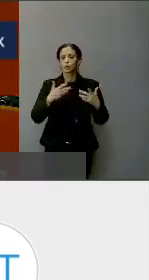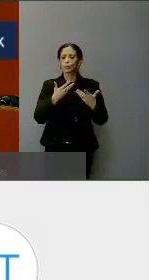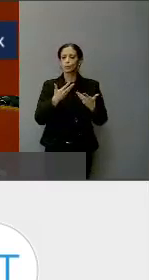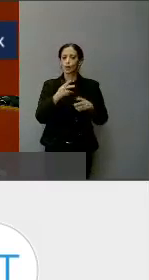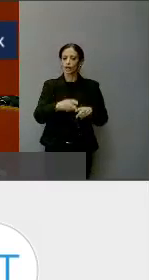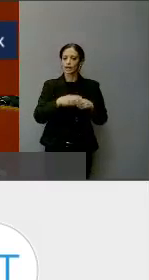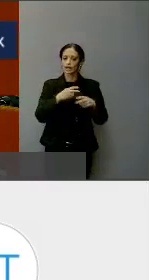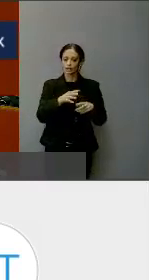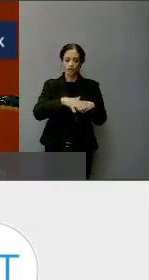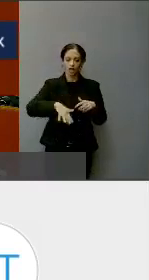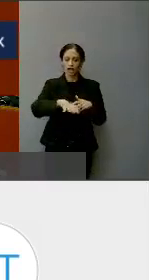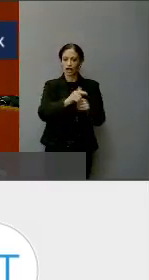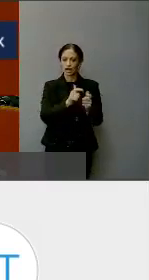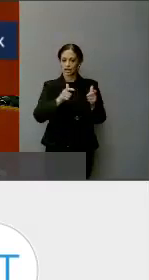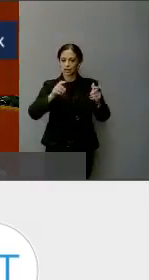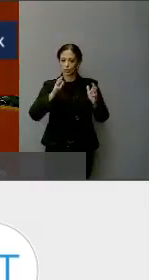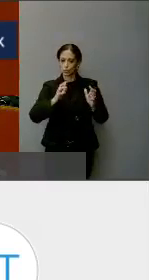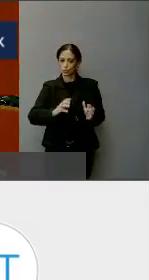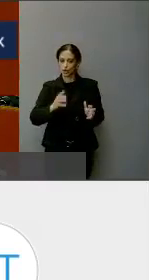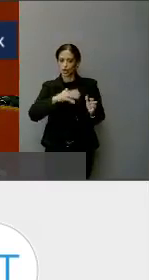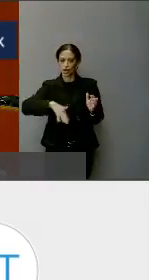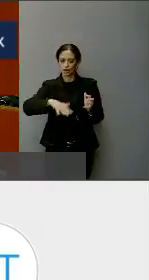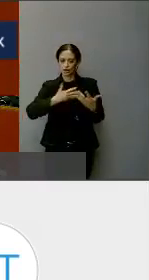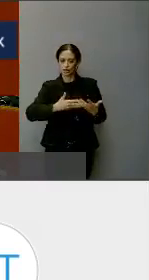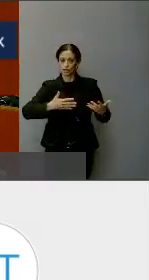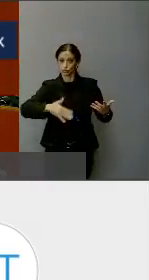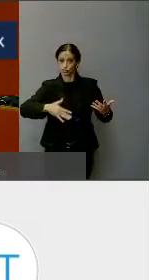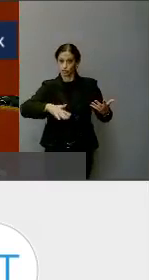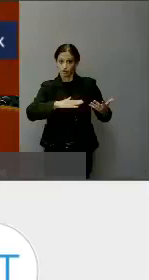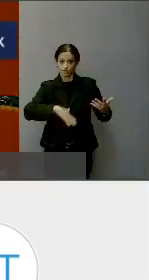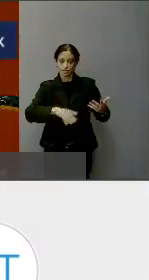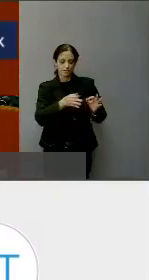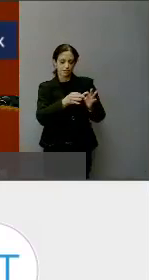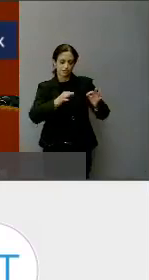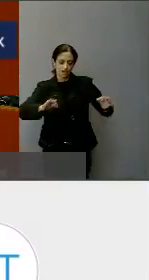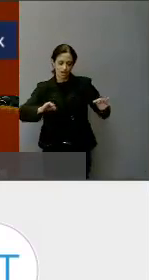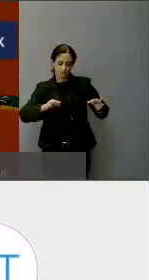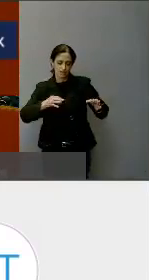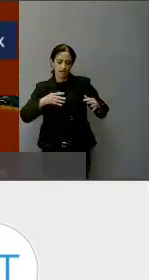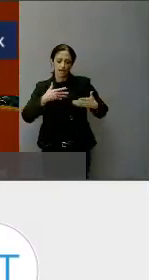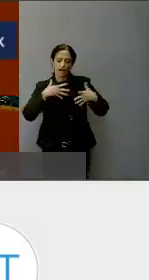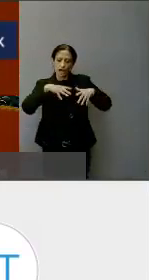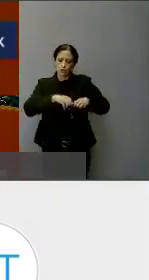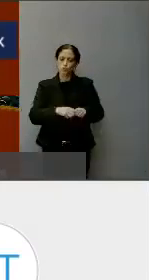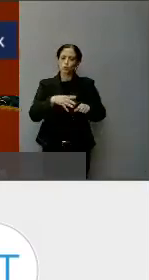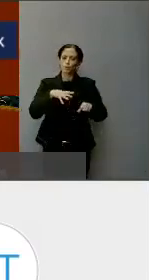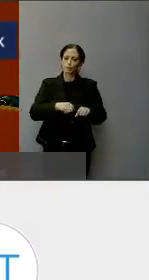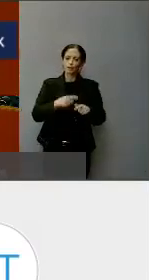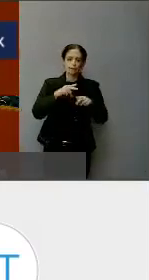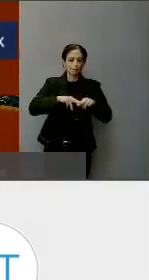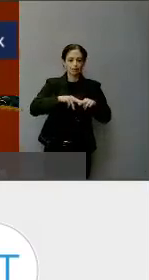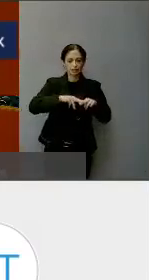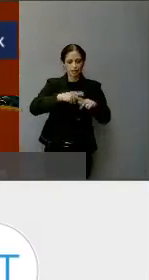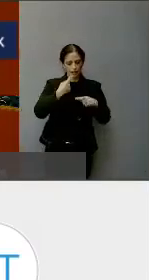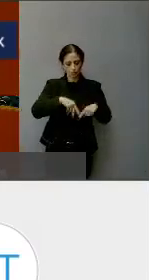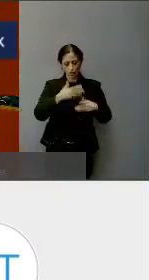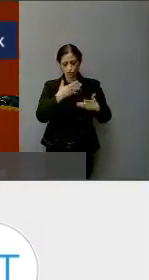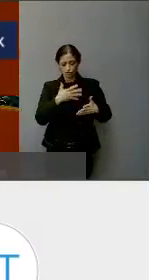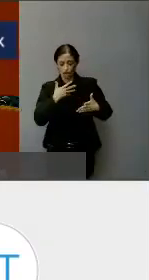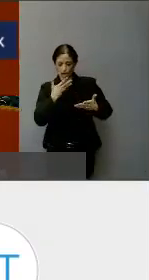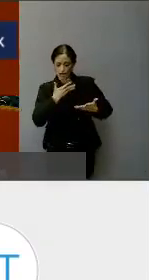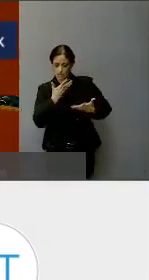genovese aggiungere la frase che in assunto l'impegno di mantenere quelle esistenti in particolare nella realtà di